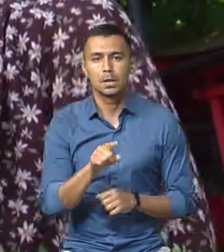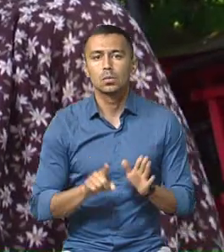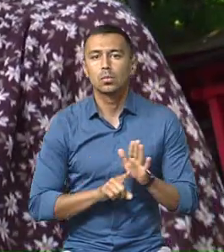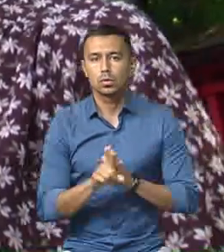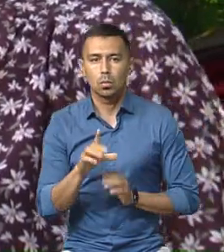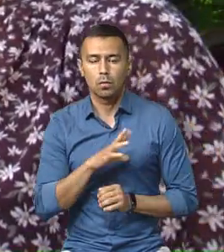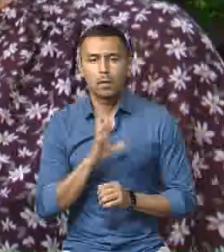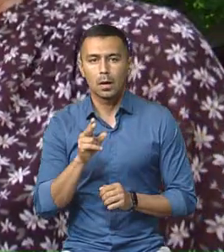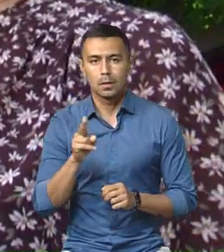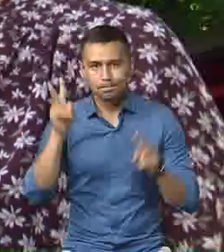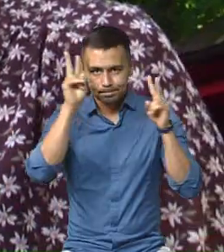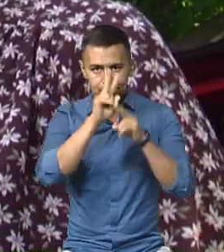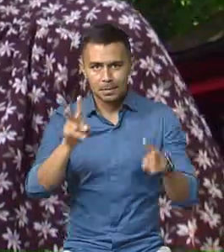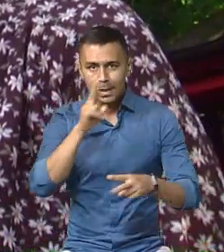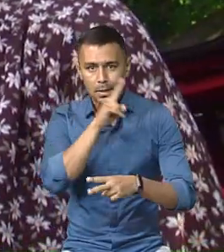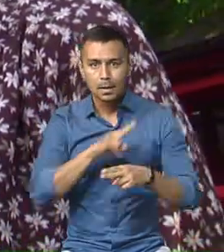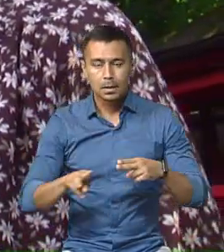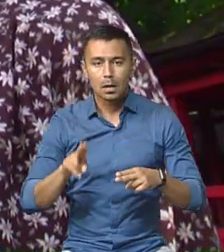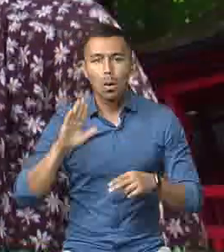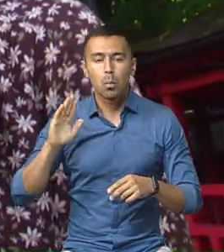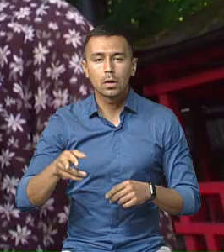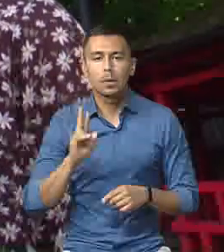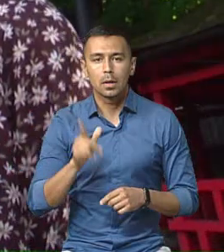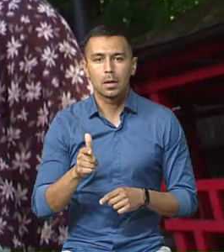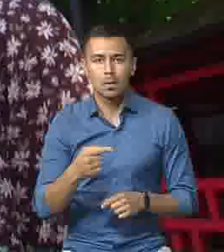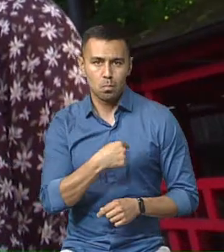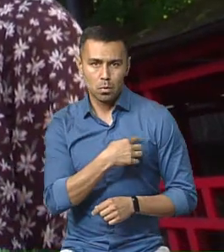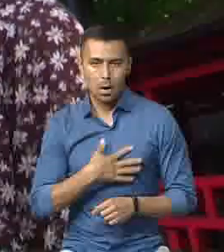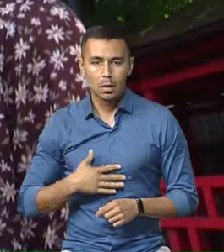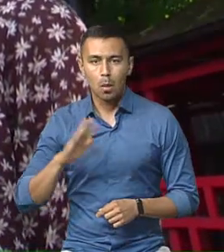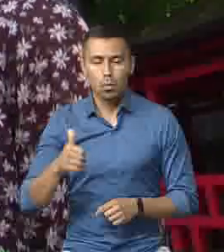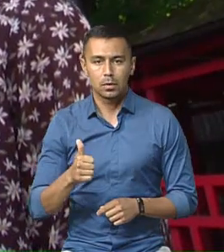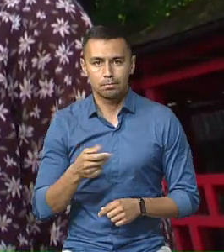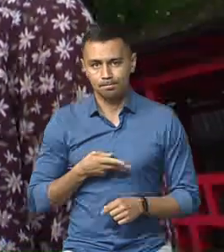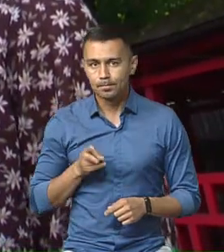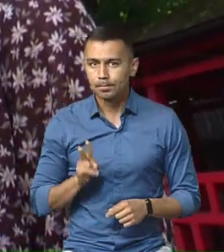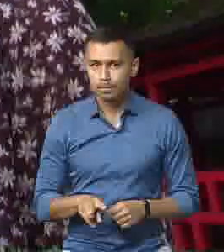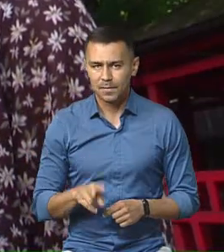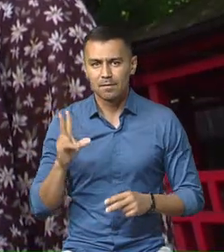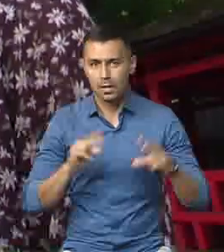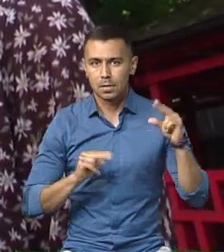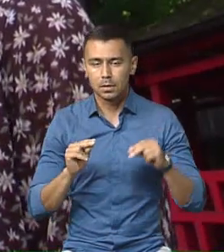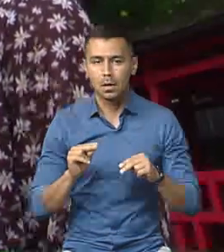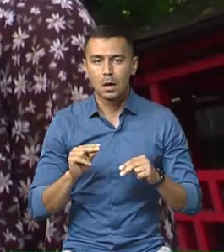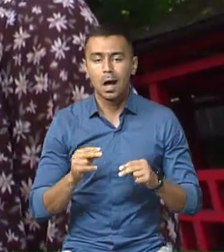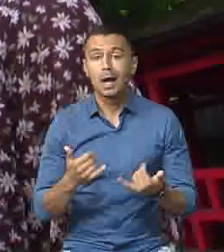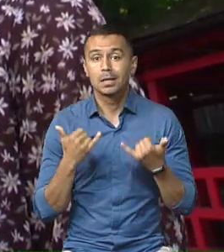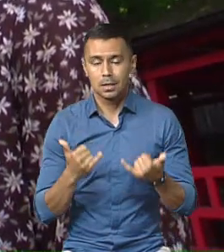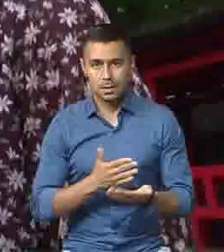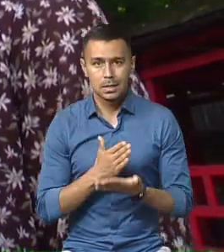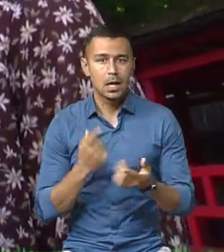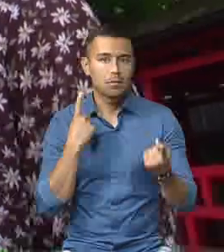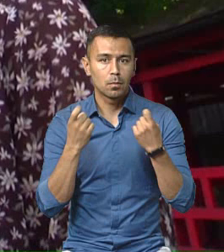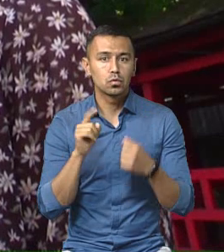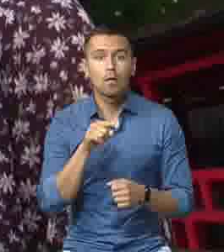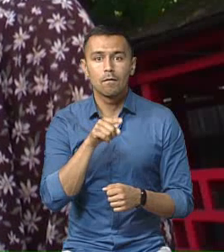спочатку був як безвісти зникший, а потім як 300-й, потім 200-й. А наразі є